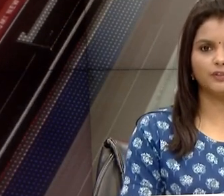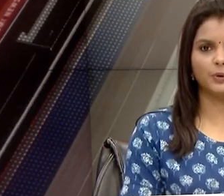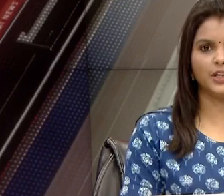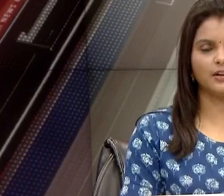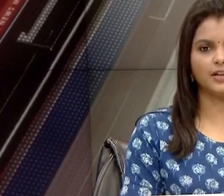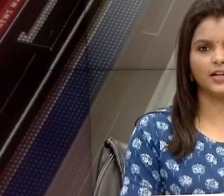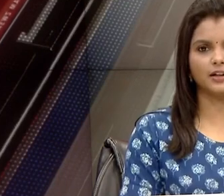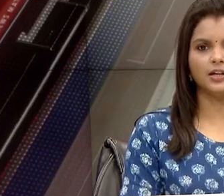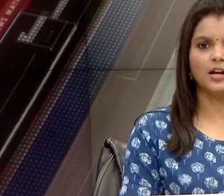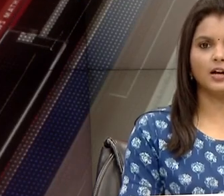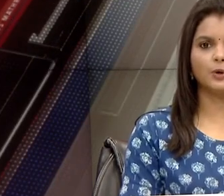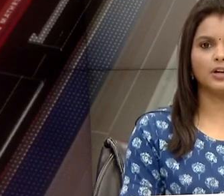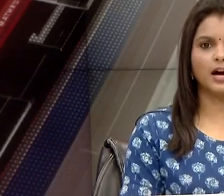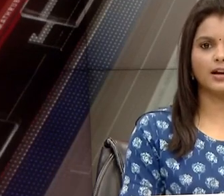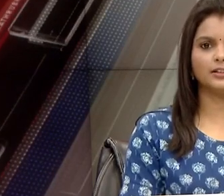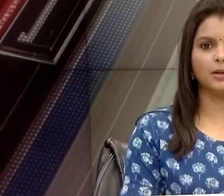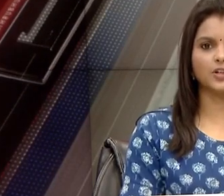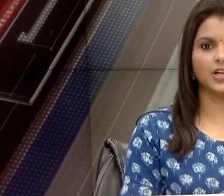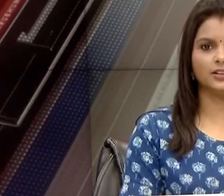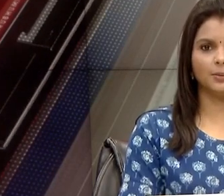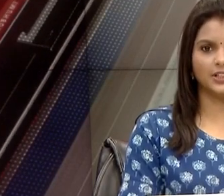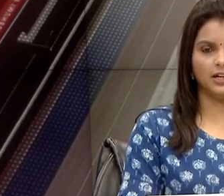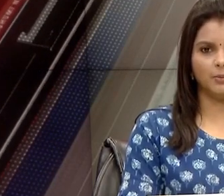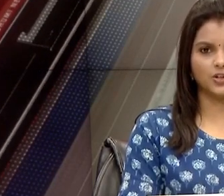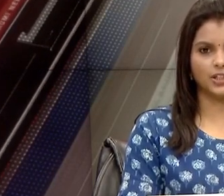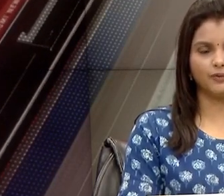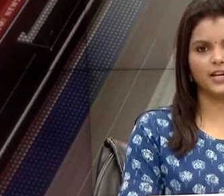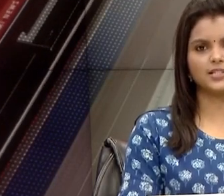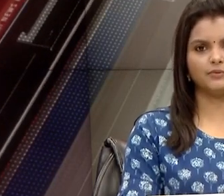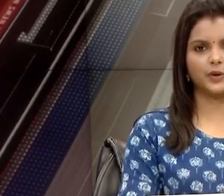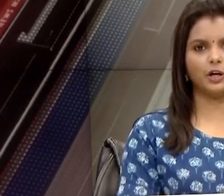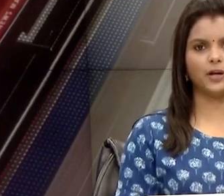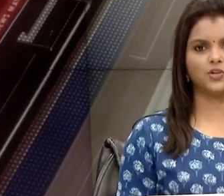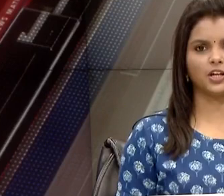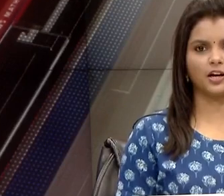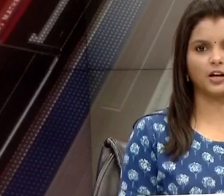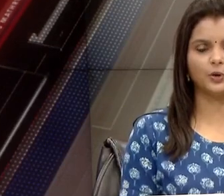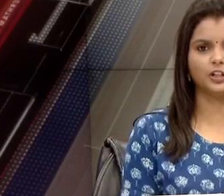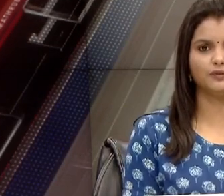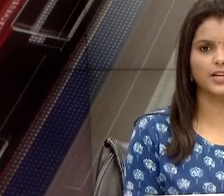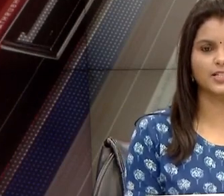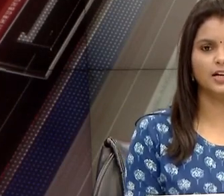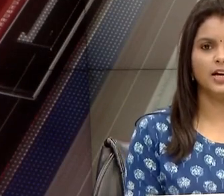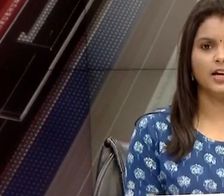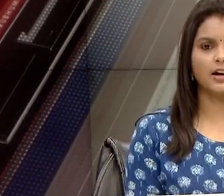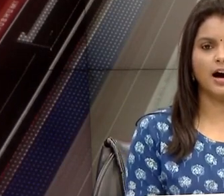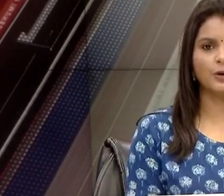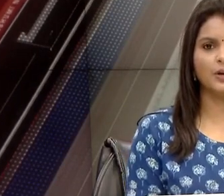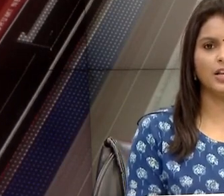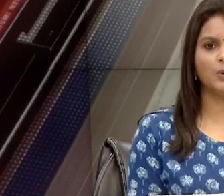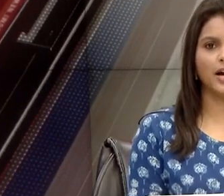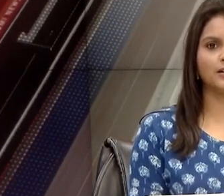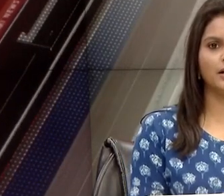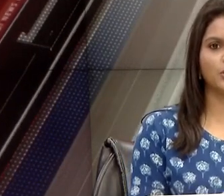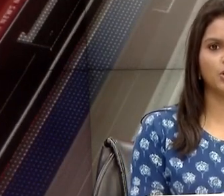വ്യക്തമാക്കുന്നത്. ഫെബ്രുവരി 2-നാണ് കണ്ണൂരിൽ കാറിന് തീപിടിച്ച ദമ്പതികൾ മരിച്ചത്. ഫെലിക്സ് വിവരങ്ങളുമായി ചേരുകയാണ് കണ്ണൂരിൽ നിന്നും. ഫെലിക്സ്, ഈ